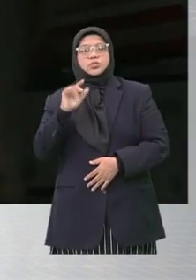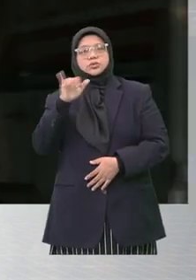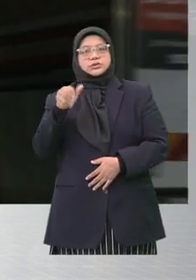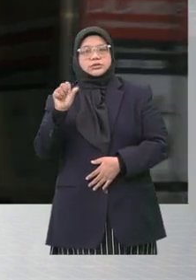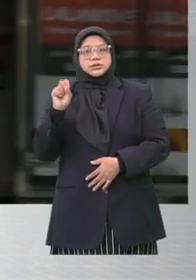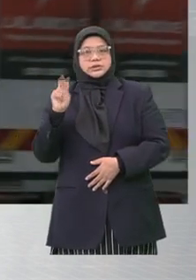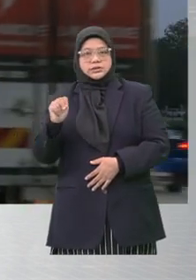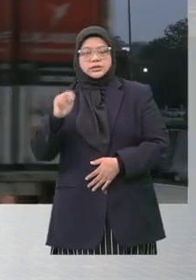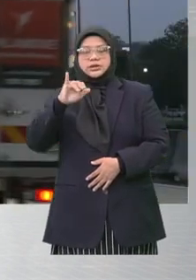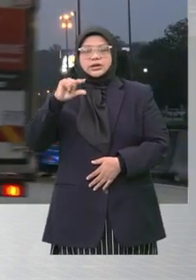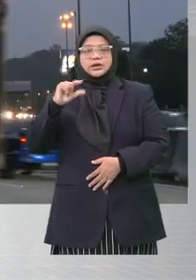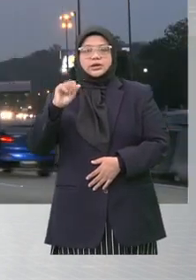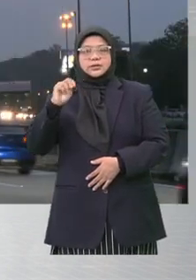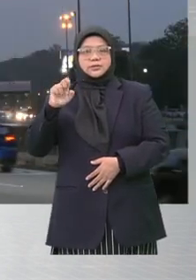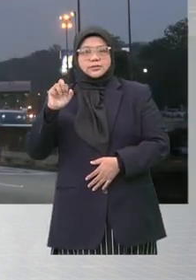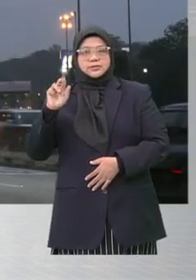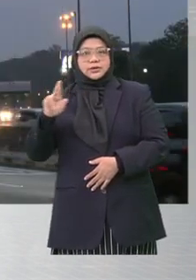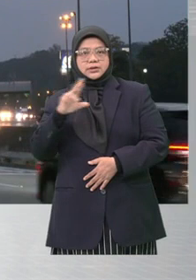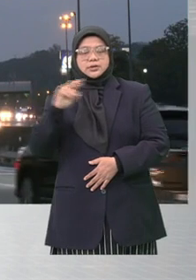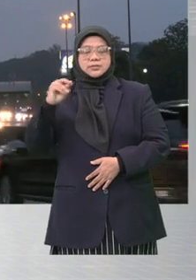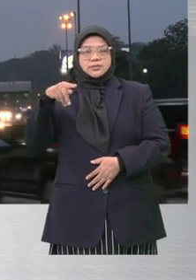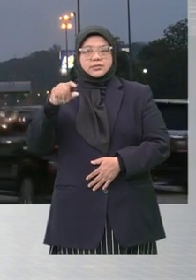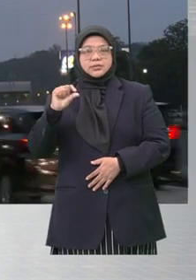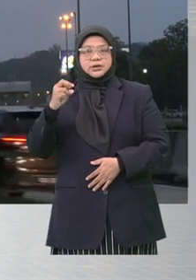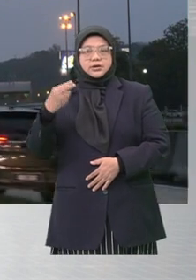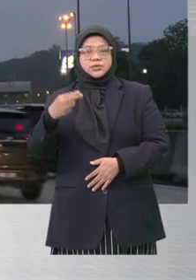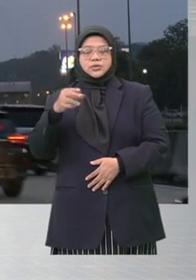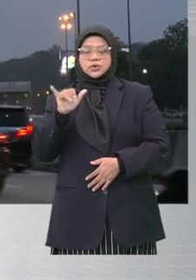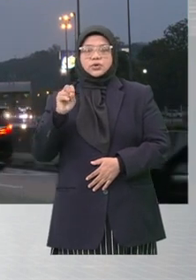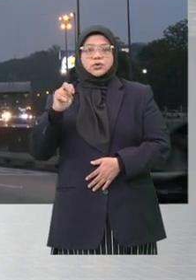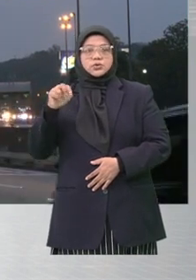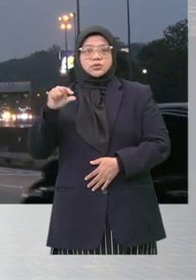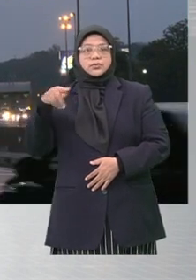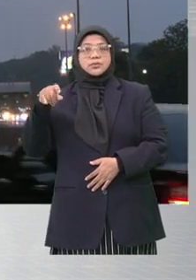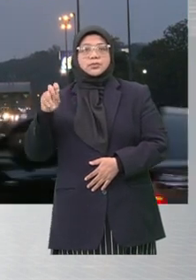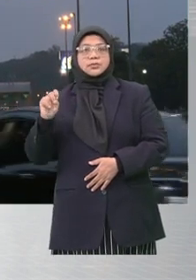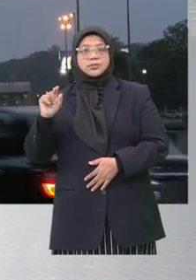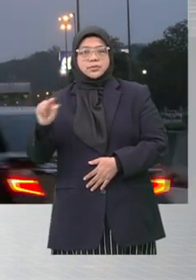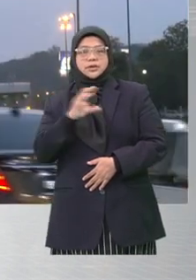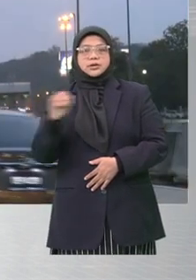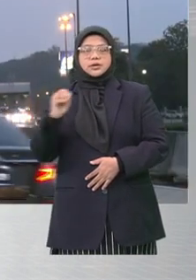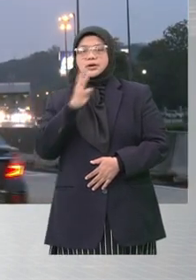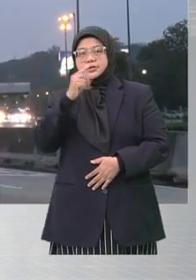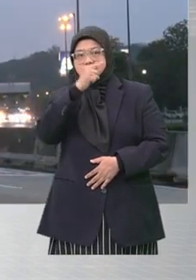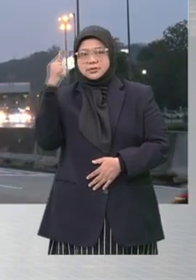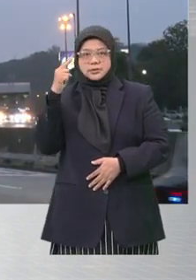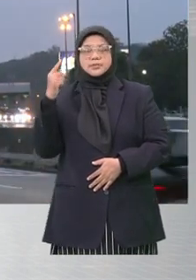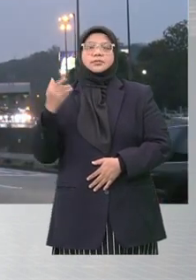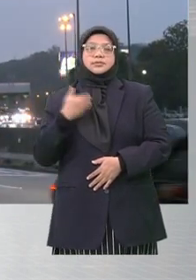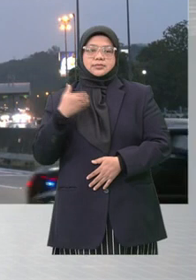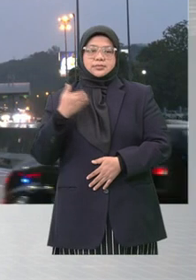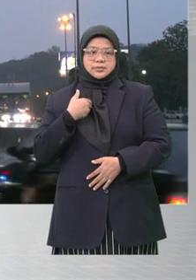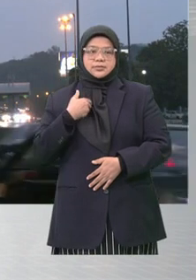dari Bukit Gambir menuju ke Paguh, dari RNR Paguh menuju ke Yompeng Selatan, dari Air Hitam menuju ke Simpan Rendam